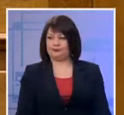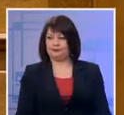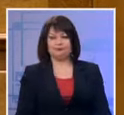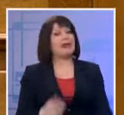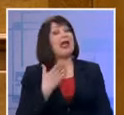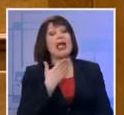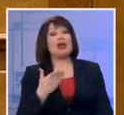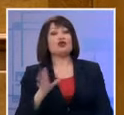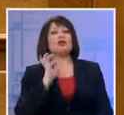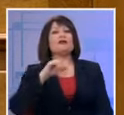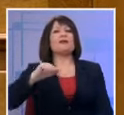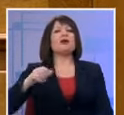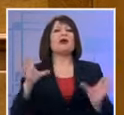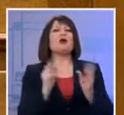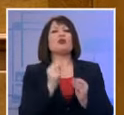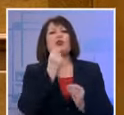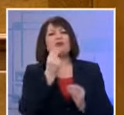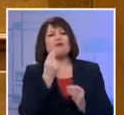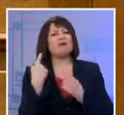μνημόνιο η μείωση του ΦΠΑ στην εστίαση.